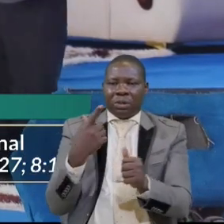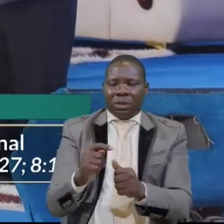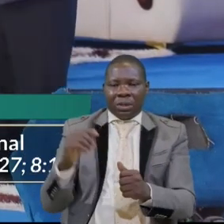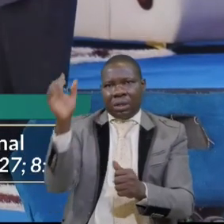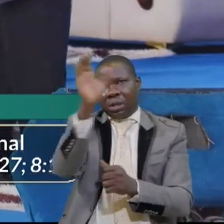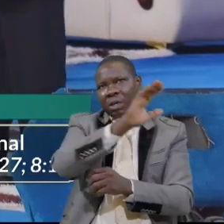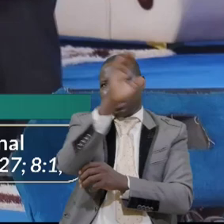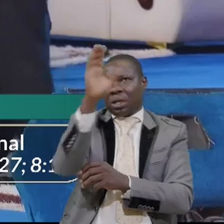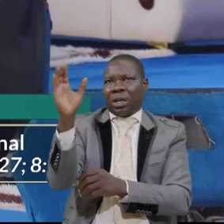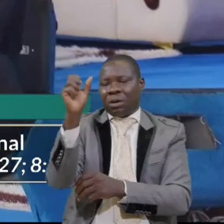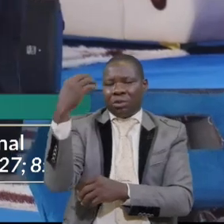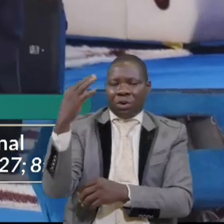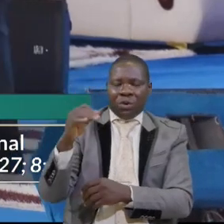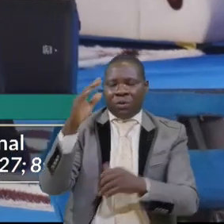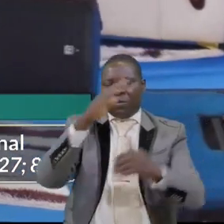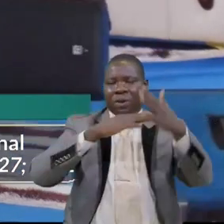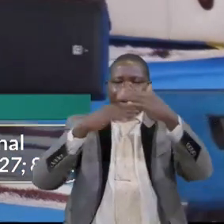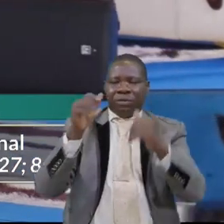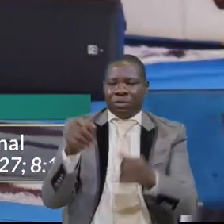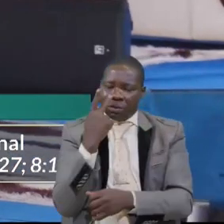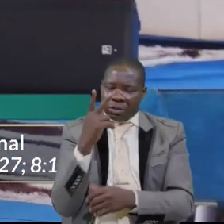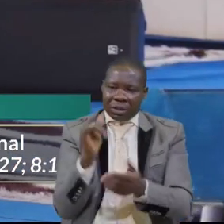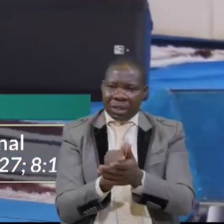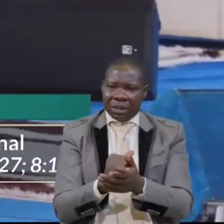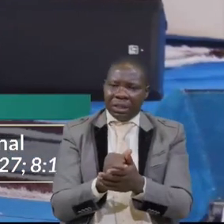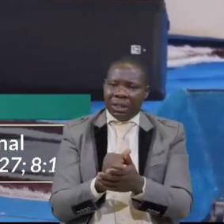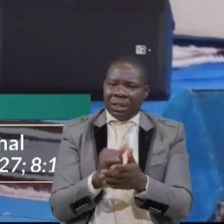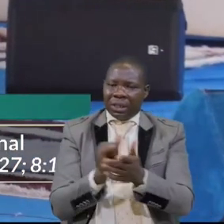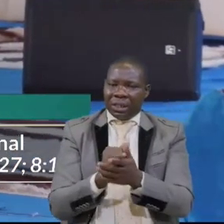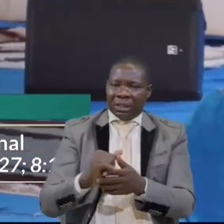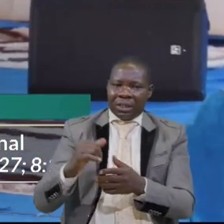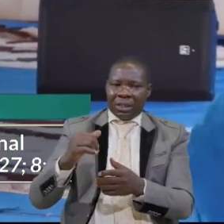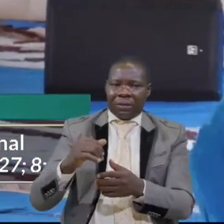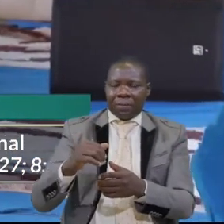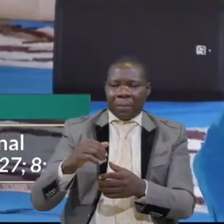Il s'avança vers l'ancien des jours. Vous voyez, il avait